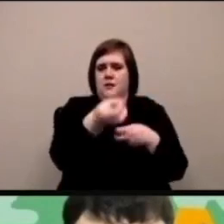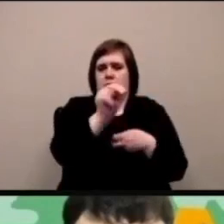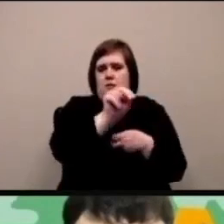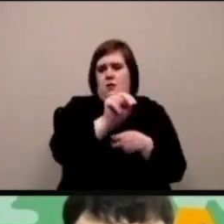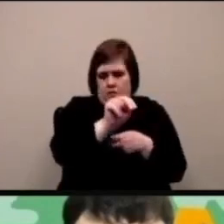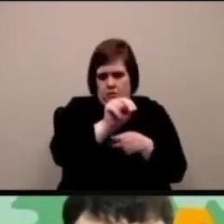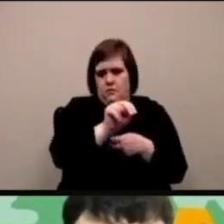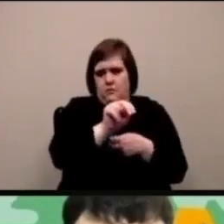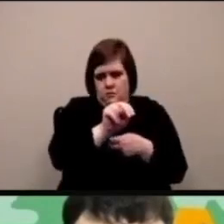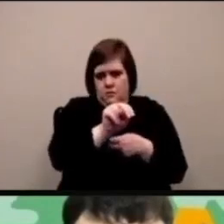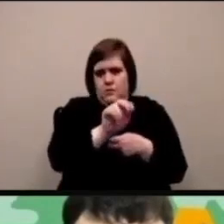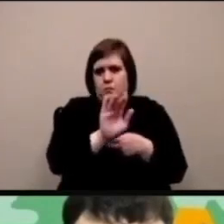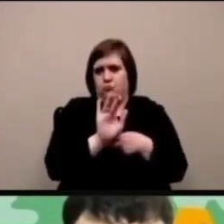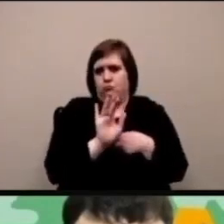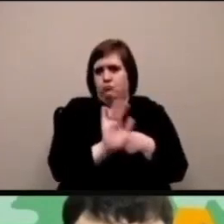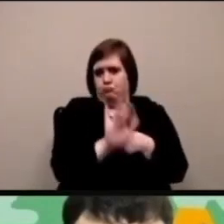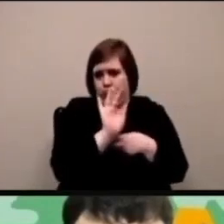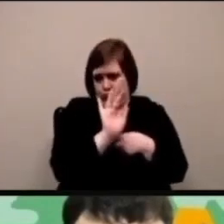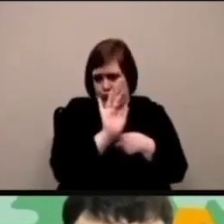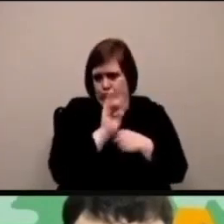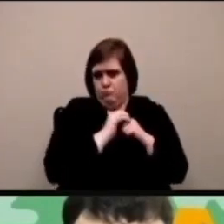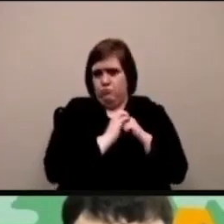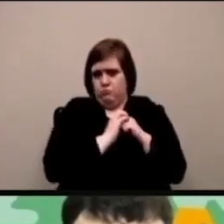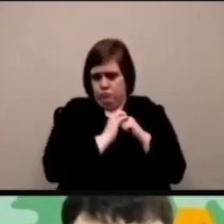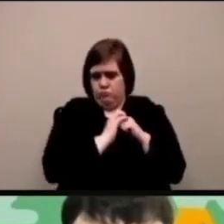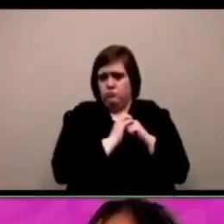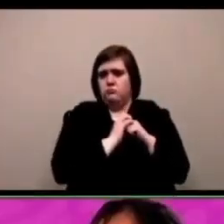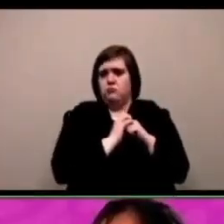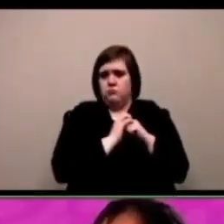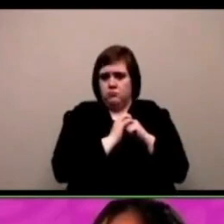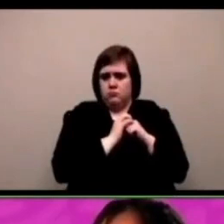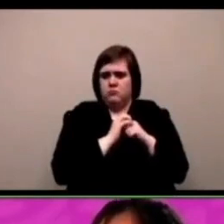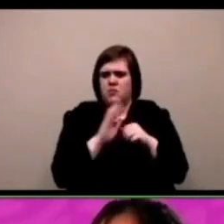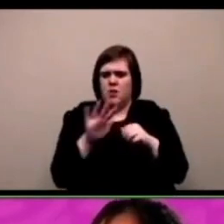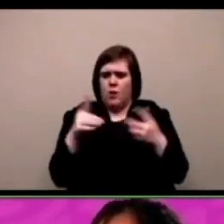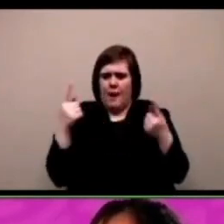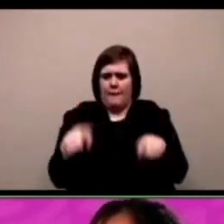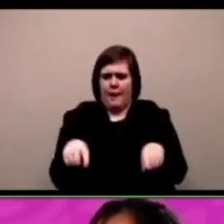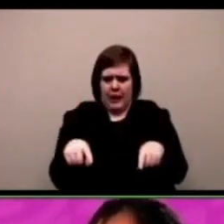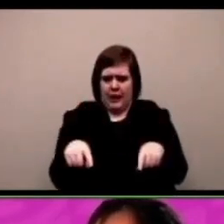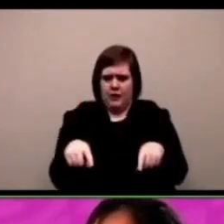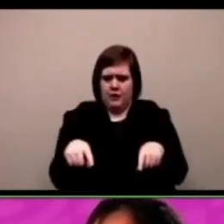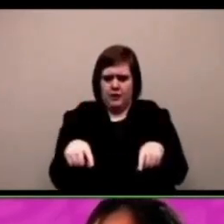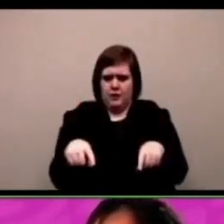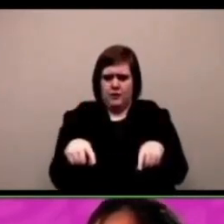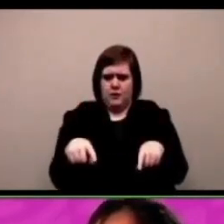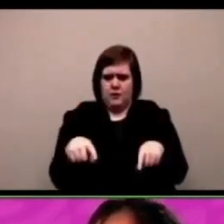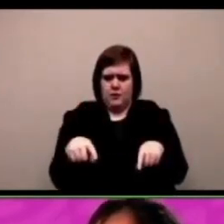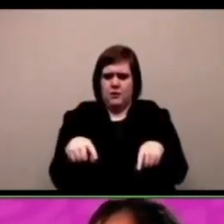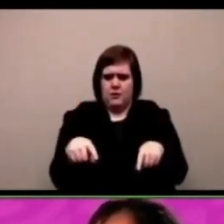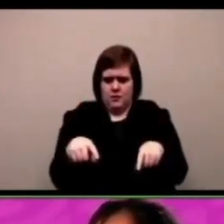音声の質が落ちてしまったので通訳できません